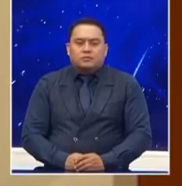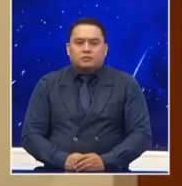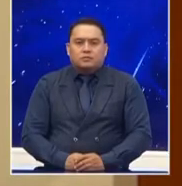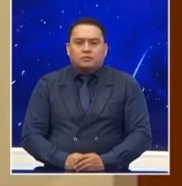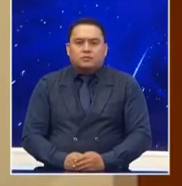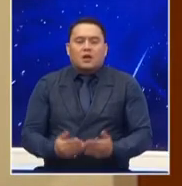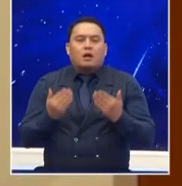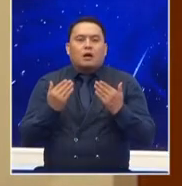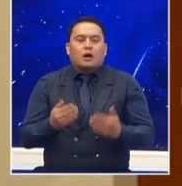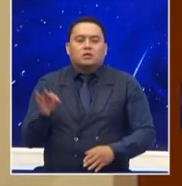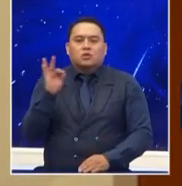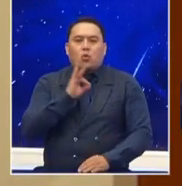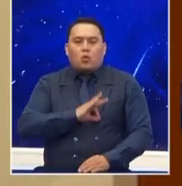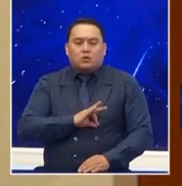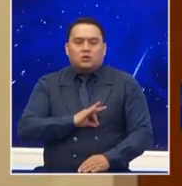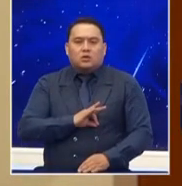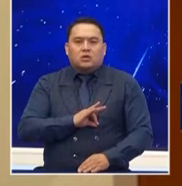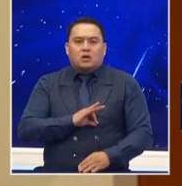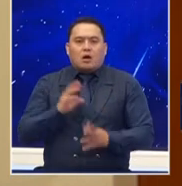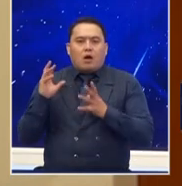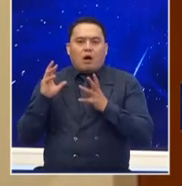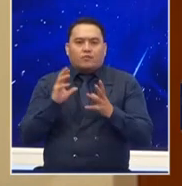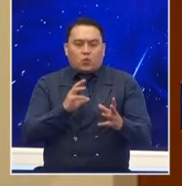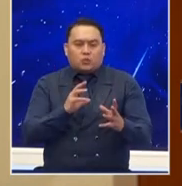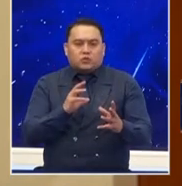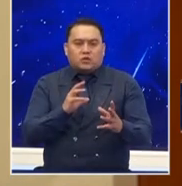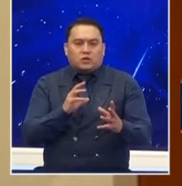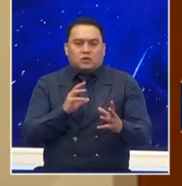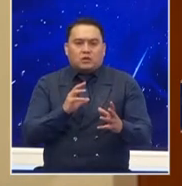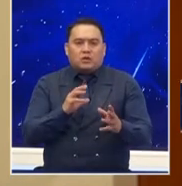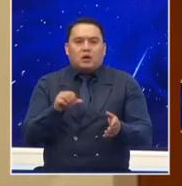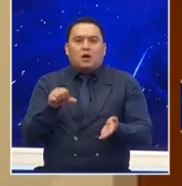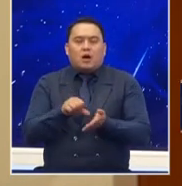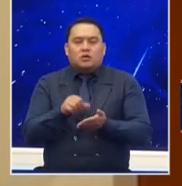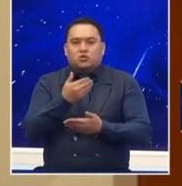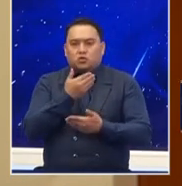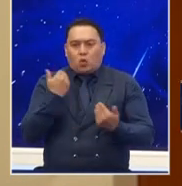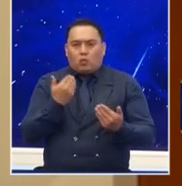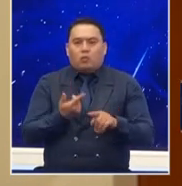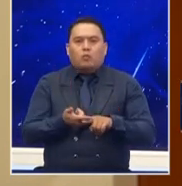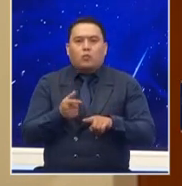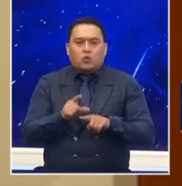Қазіргі эксплуатацияда жатып жүрген автобустарға қатысы жоқ. Бұл